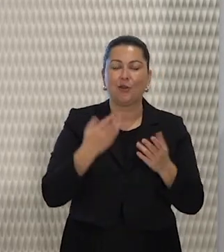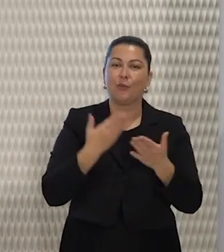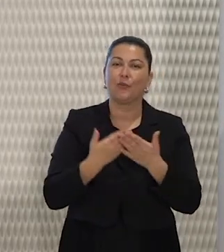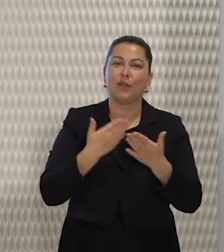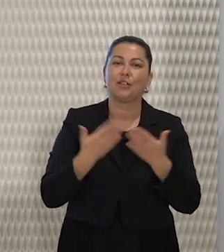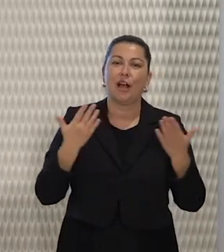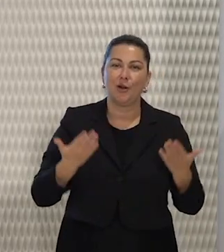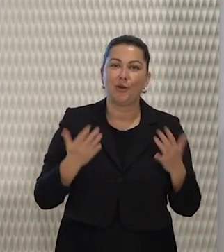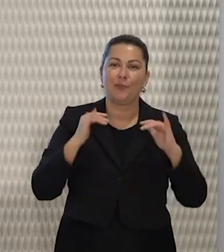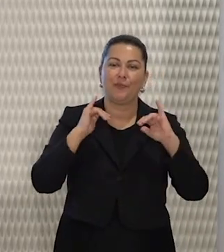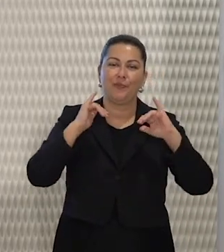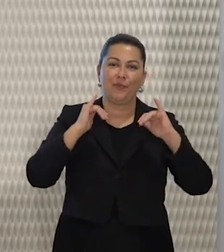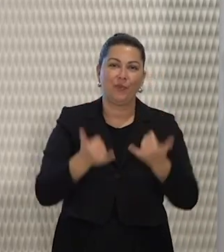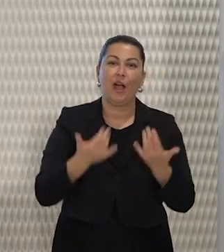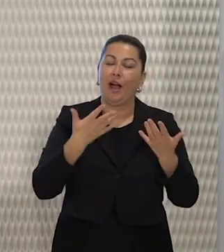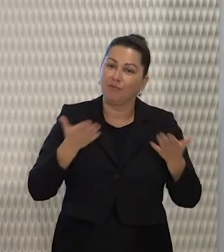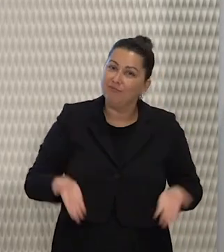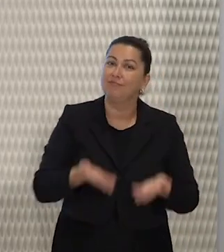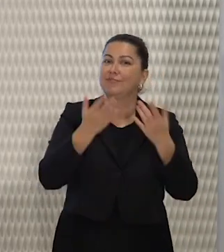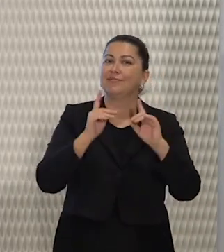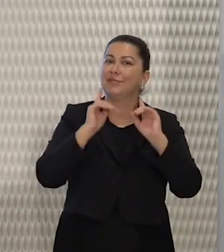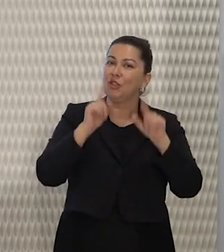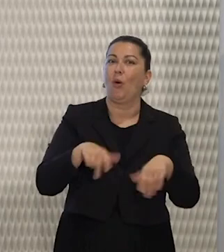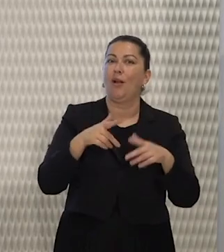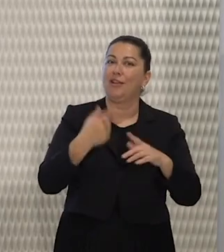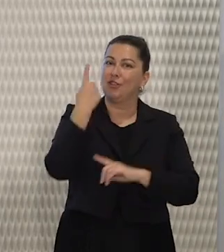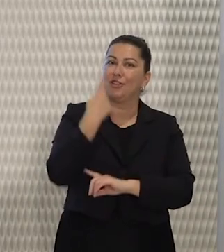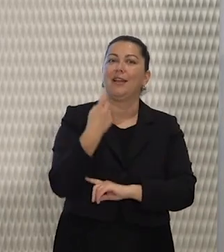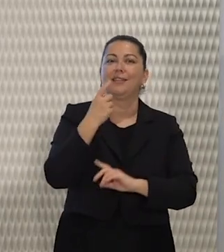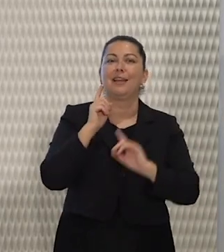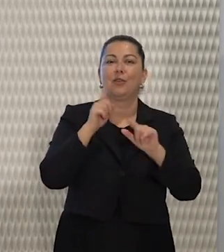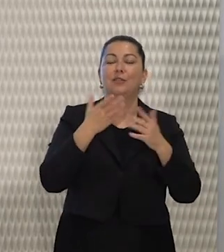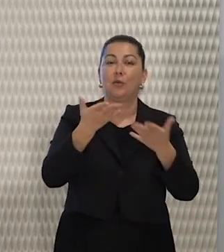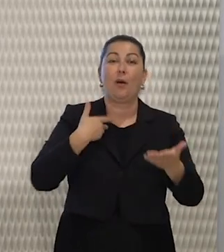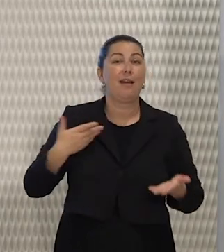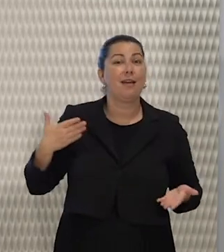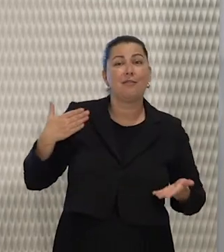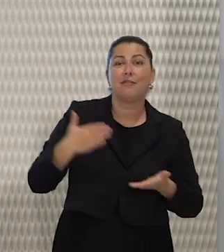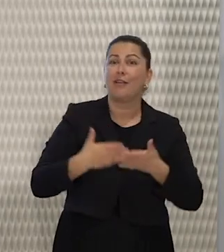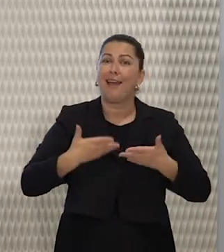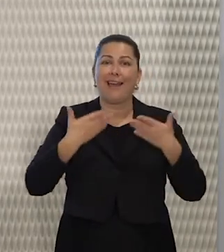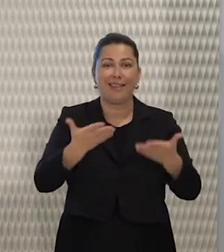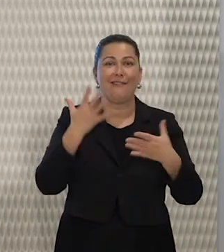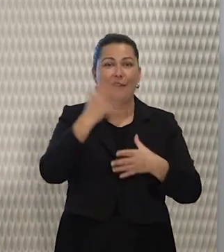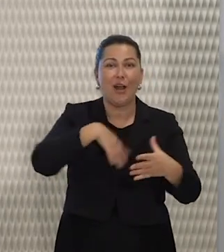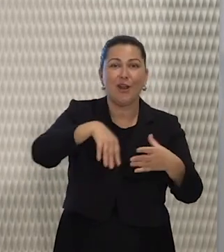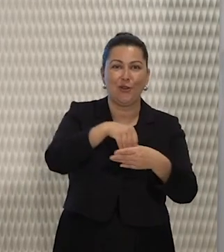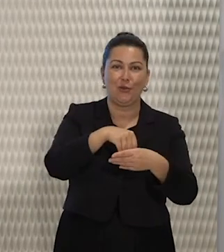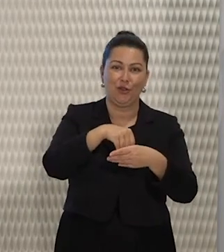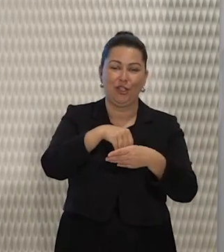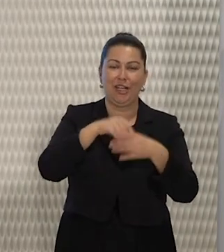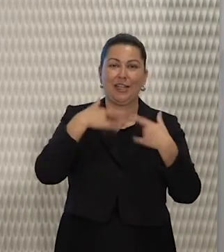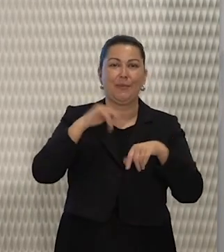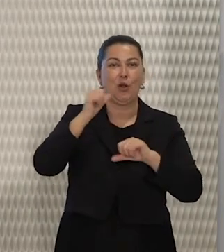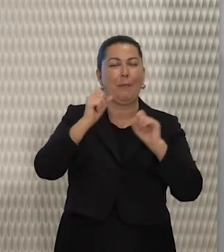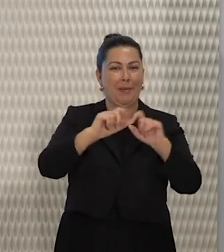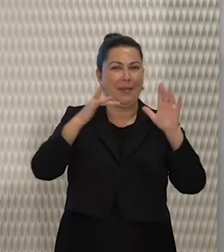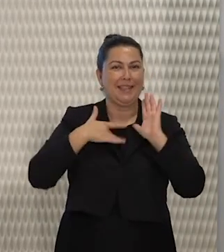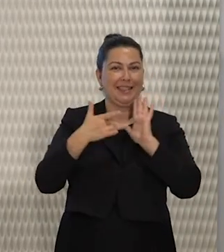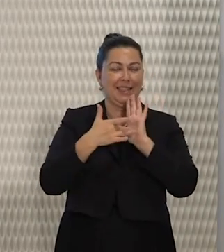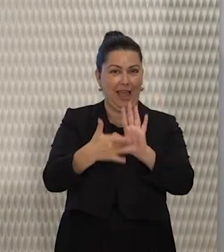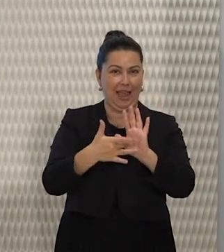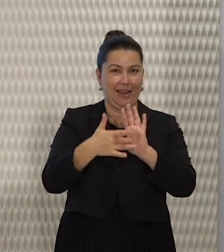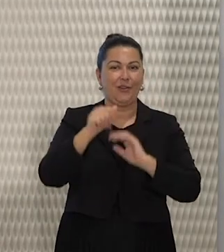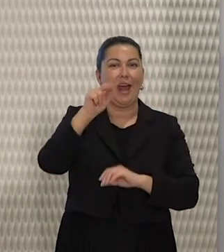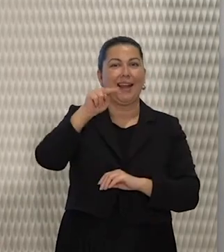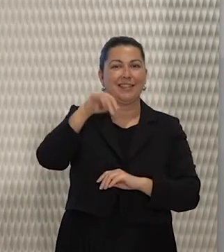Sinn setzen Sie den ersten Schritt und ja, seien Sie ready for inclusion. Ich habe jetzt nochmal dieses Bild zum Abschluss vom